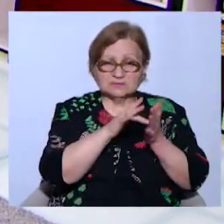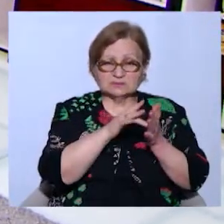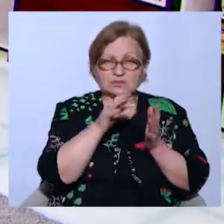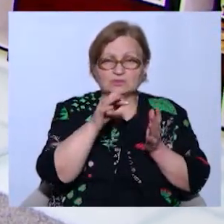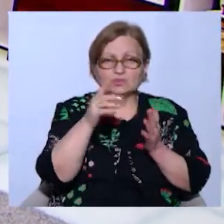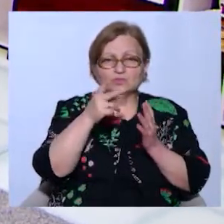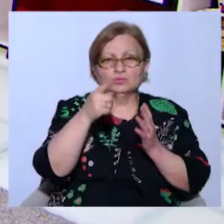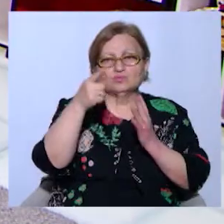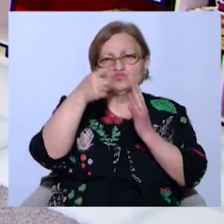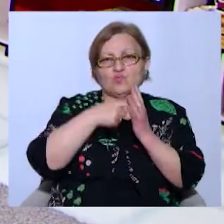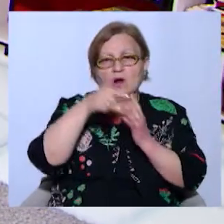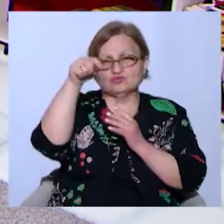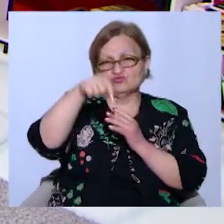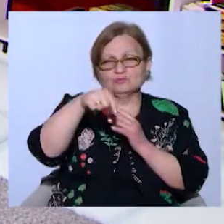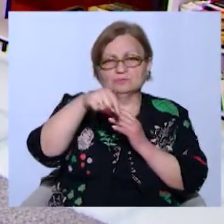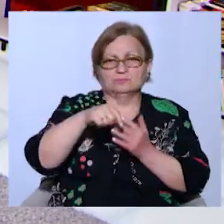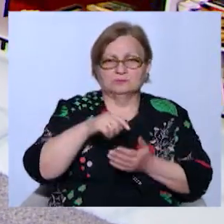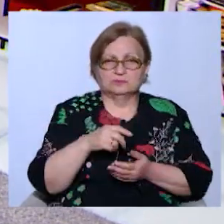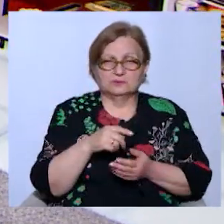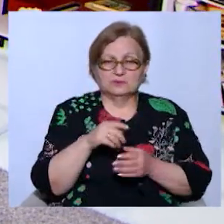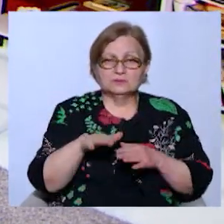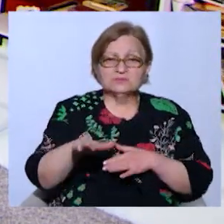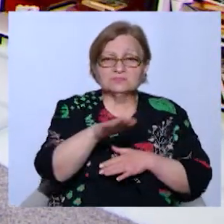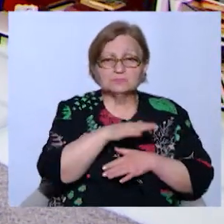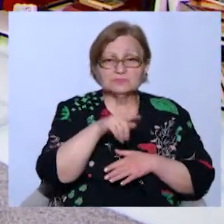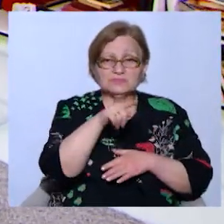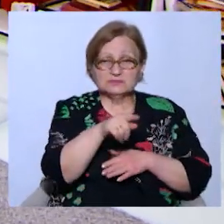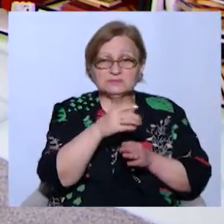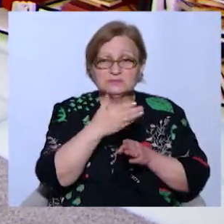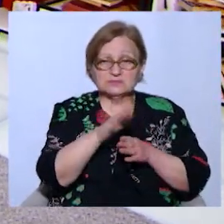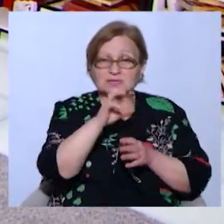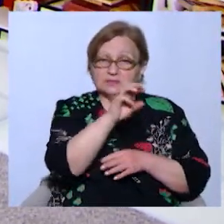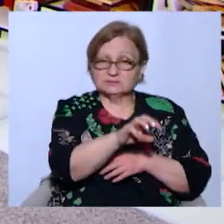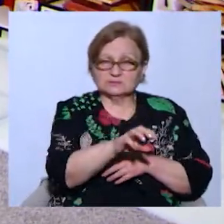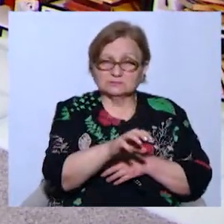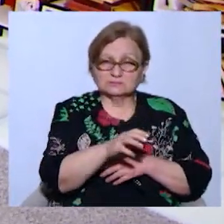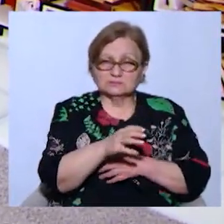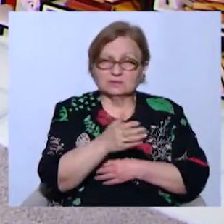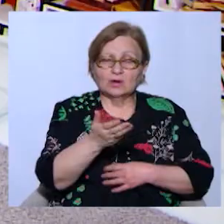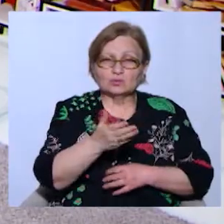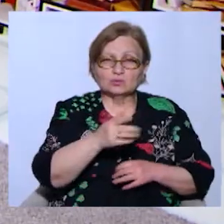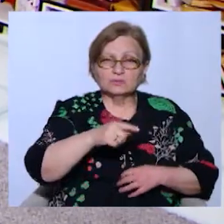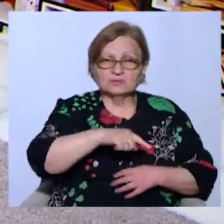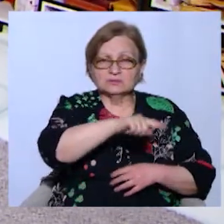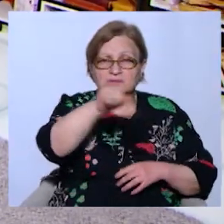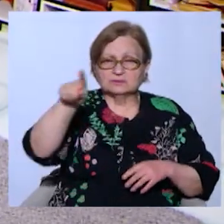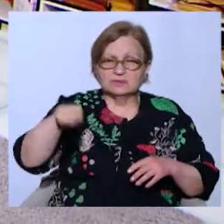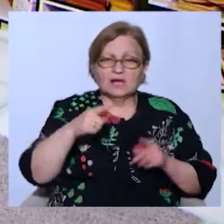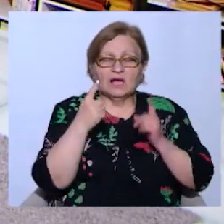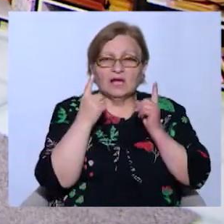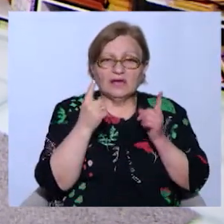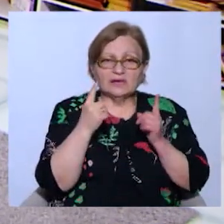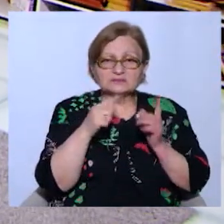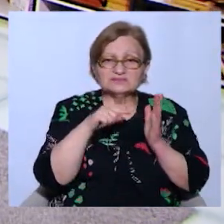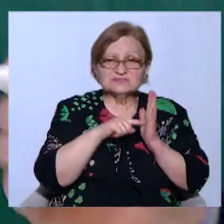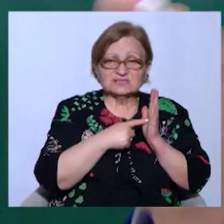მაშ მე ვამბობთ, რომ სიბრტყის ის ნაწილია, რომელიც შემოსაზღვრავს ერთი წერტილიდან გამოსული ორი